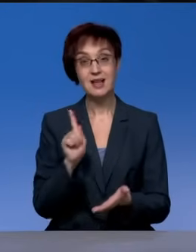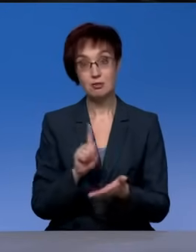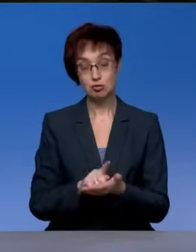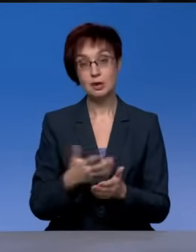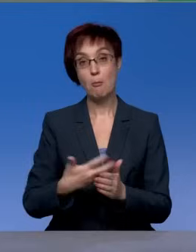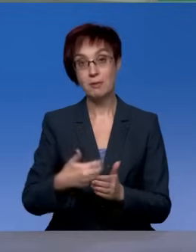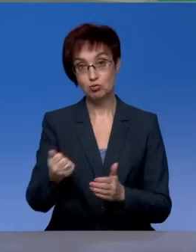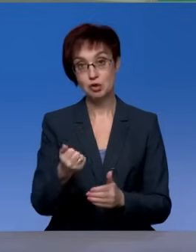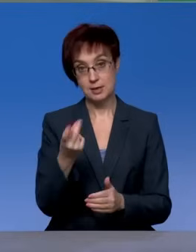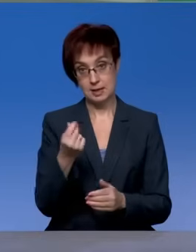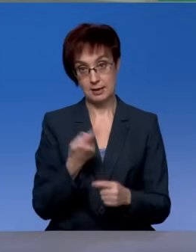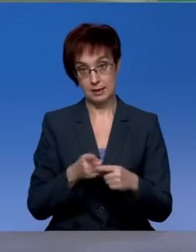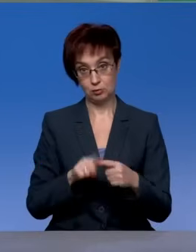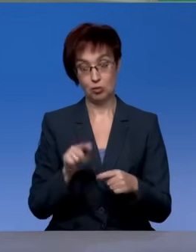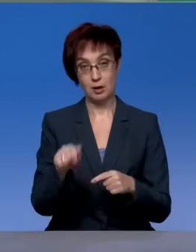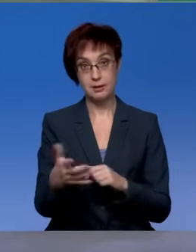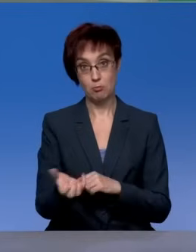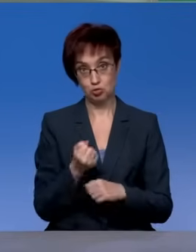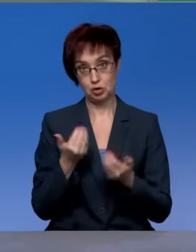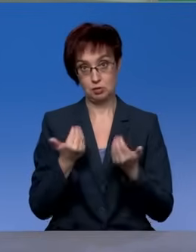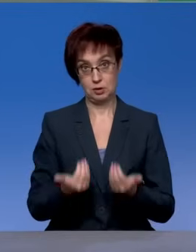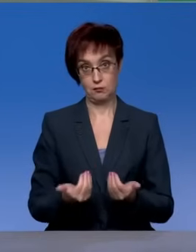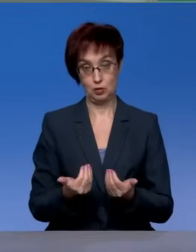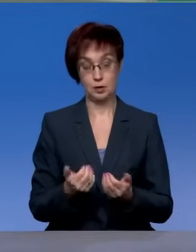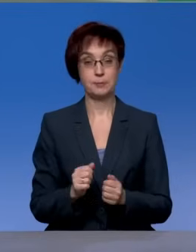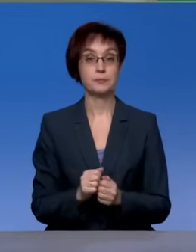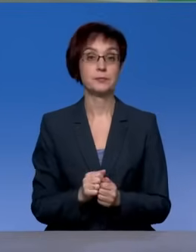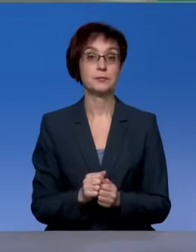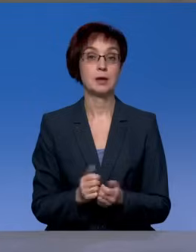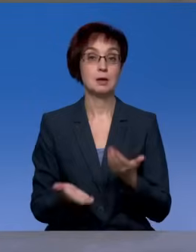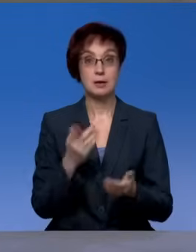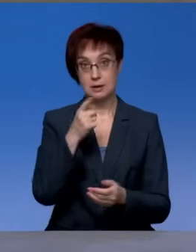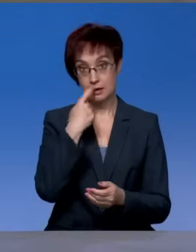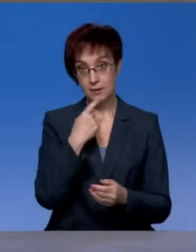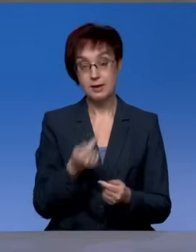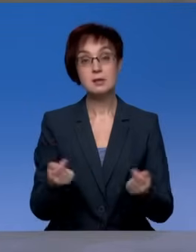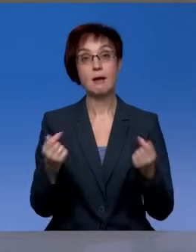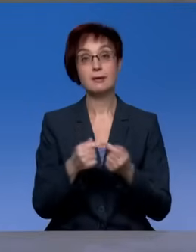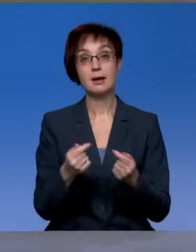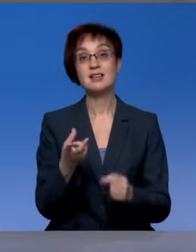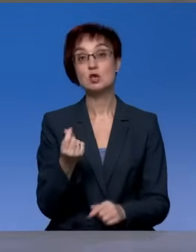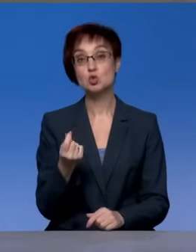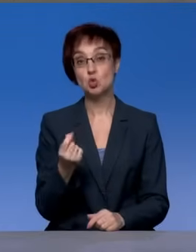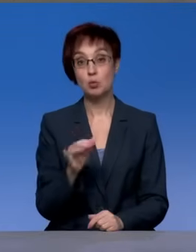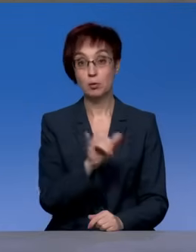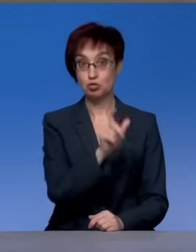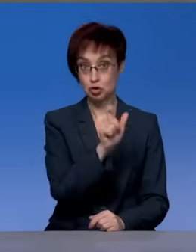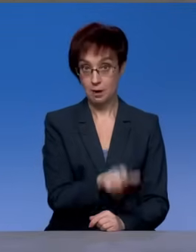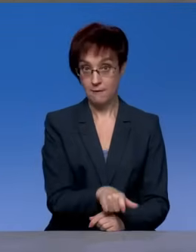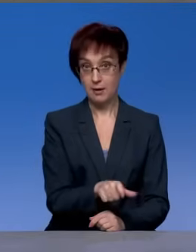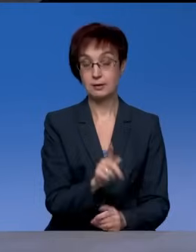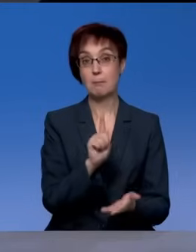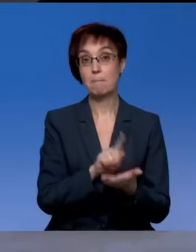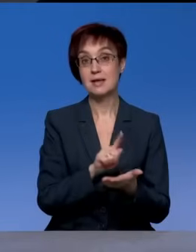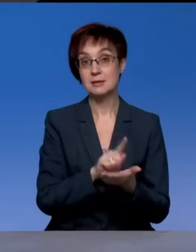деньги, которые не получают сегодня. То есть, если говорить про конкретные суммы, и, к примеру, у человека сформирована пенсия там в 12